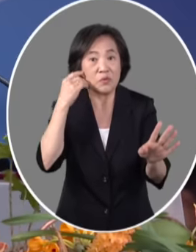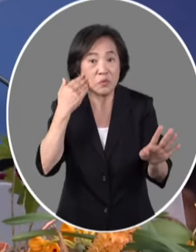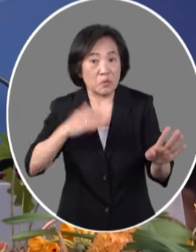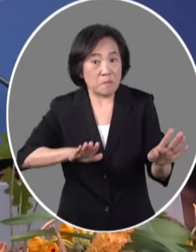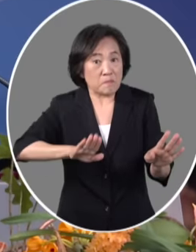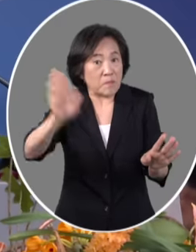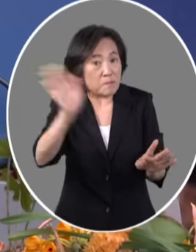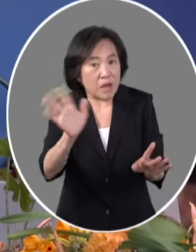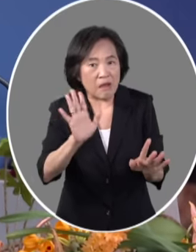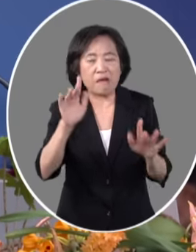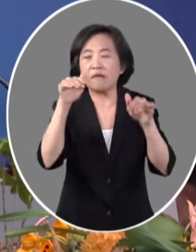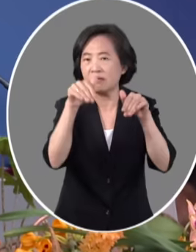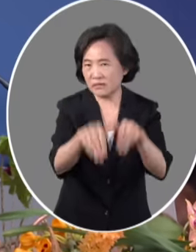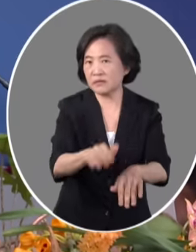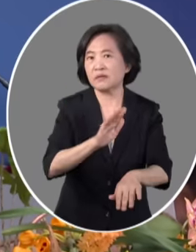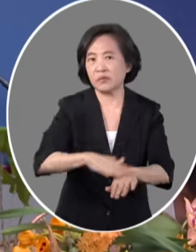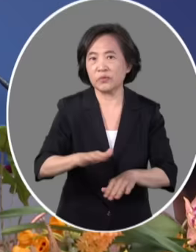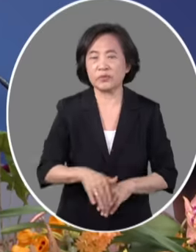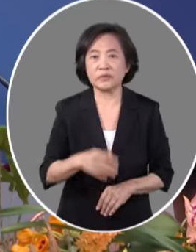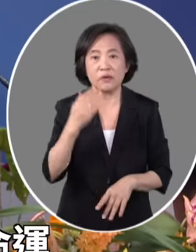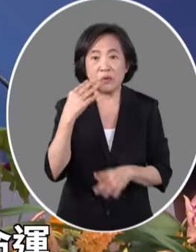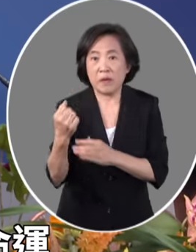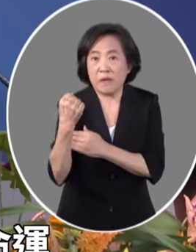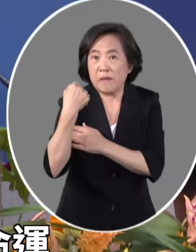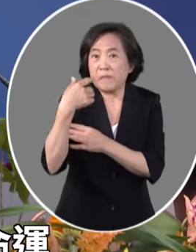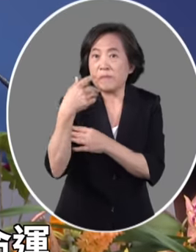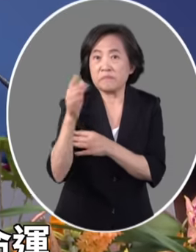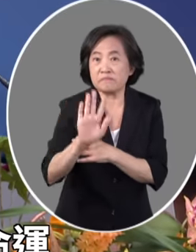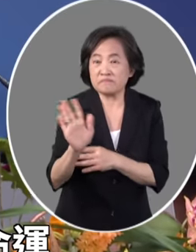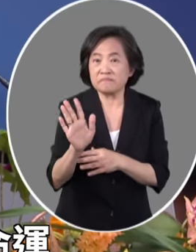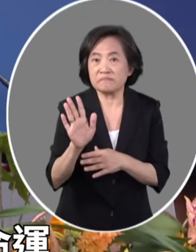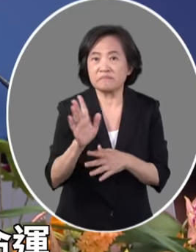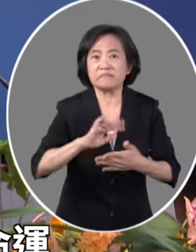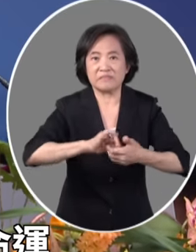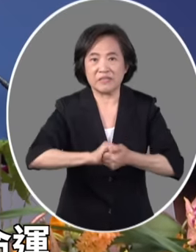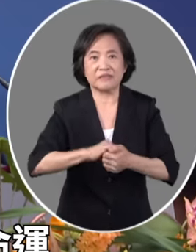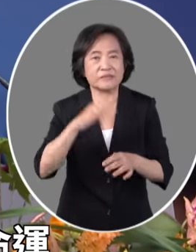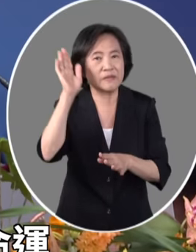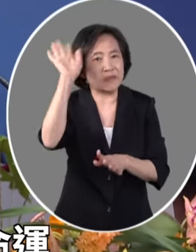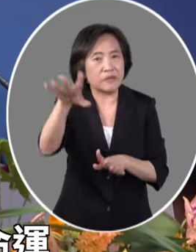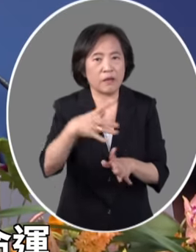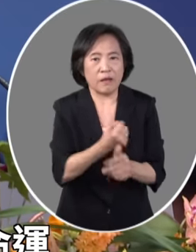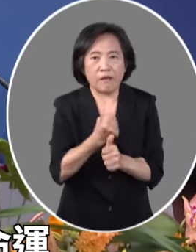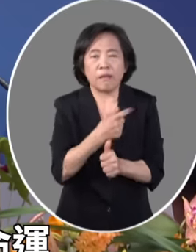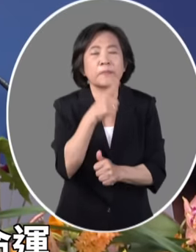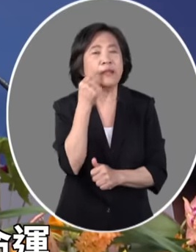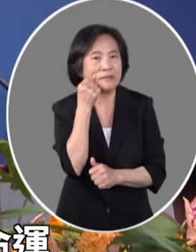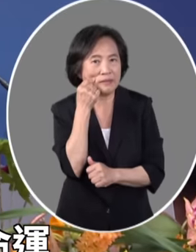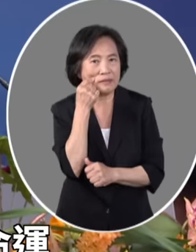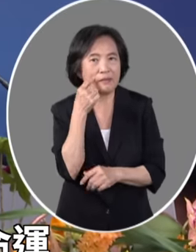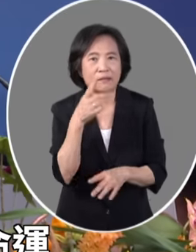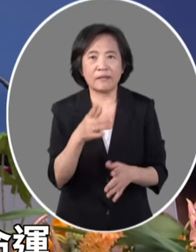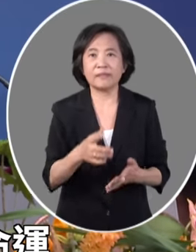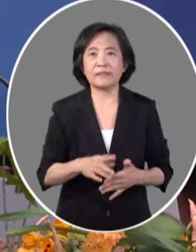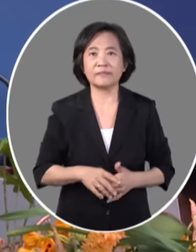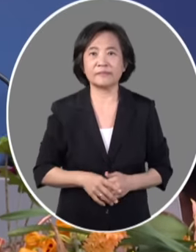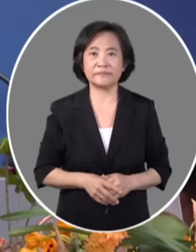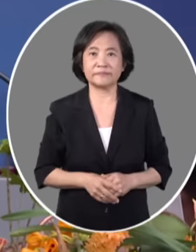就会倒退，不奋进努力就无法掌握自己的未来和命运。